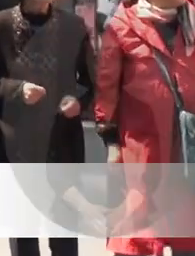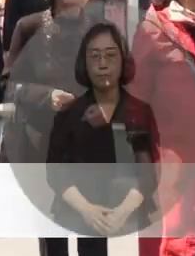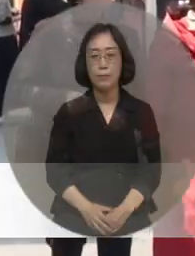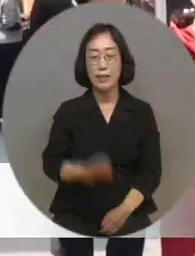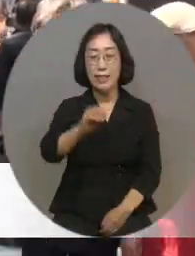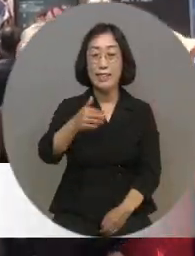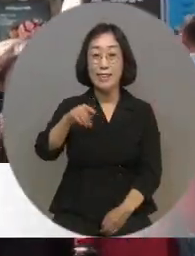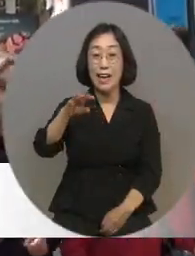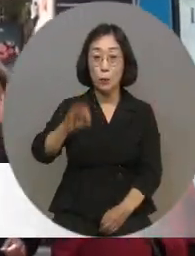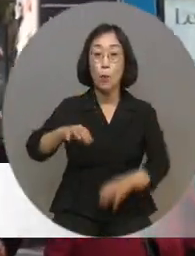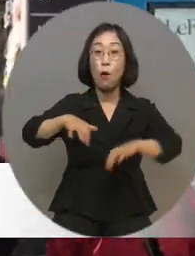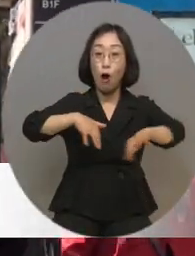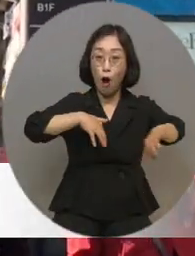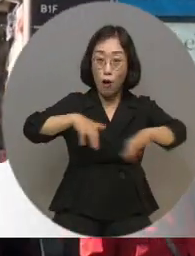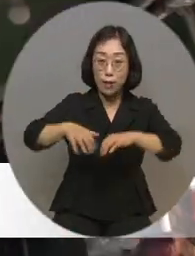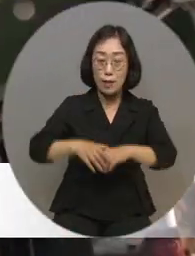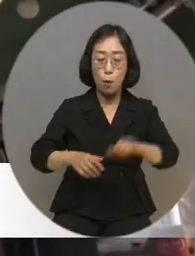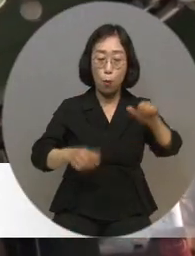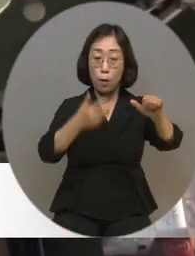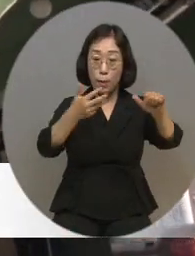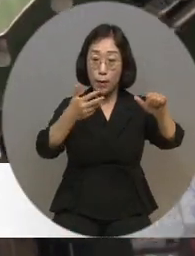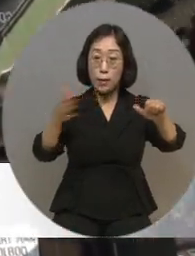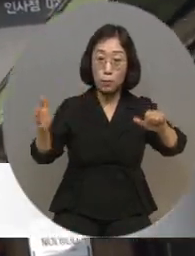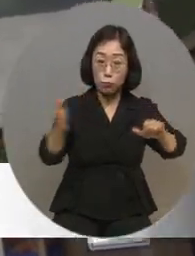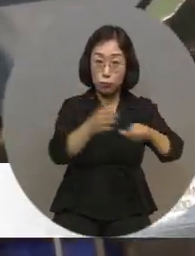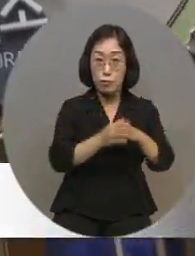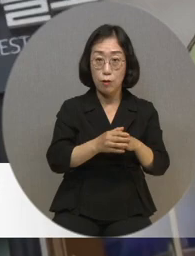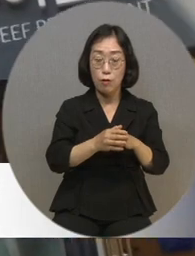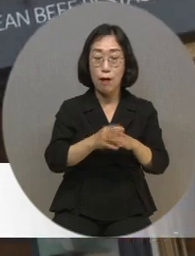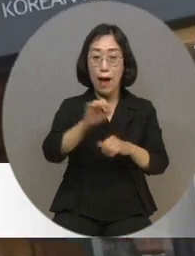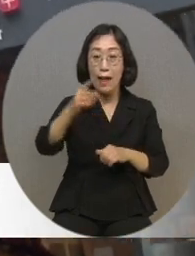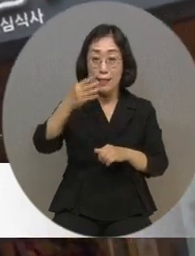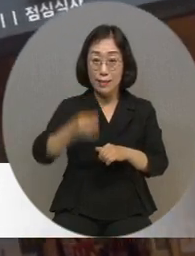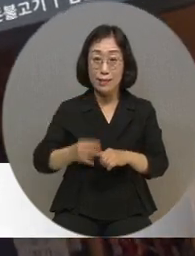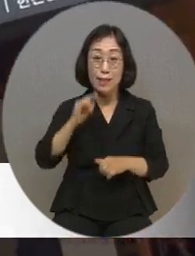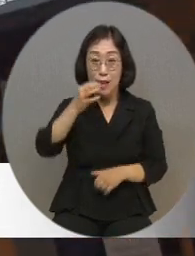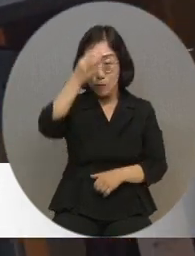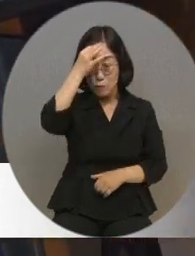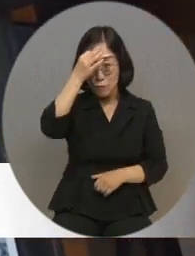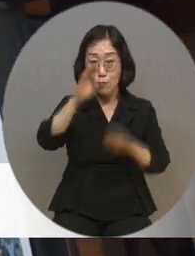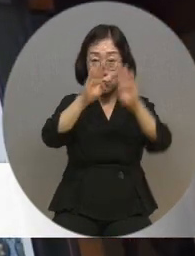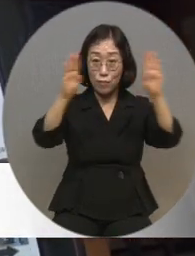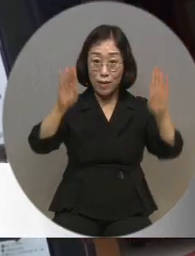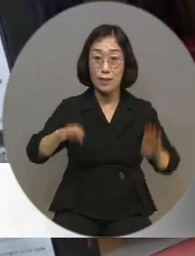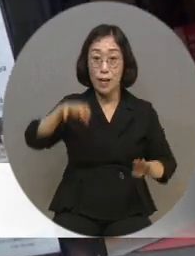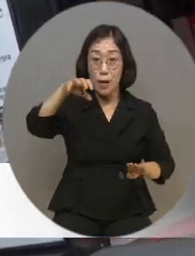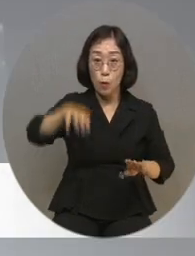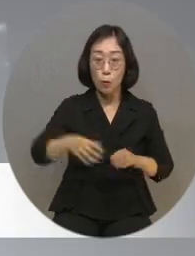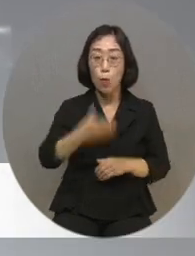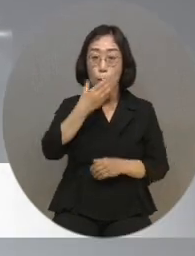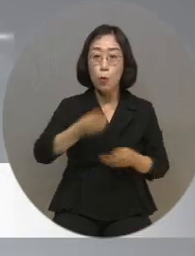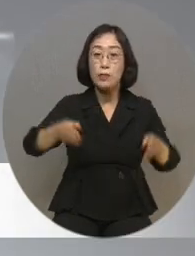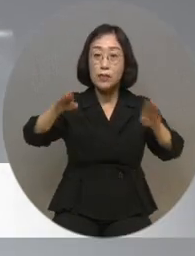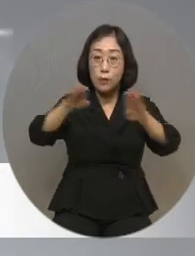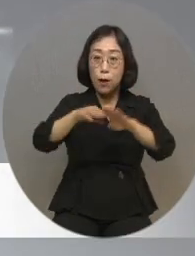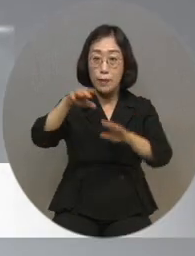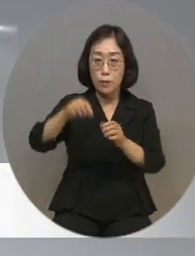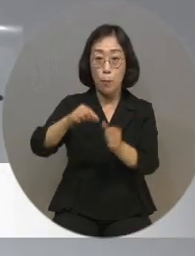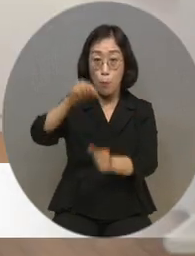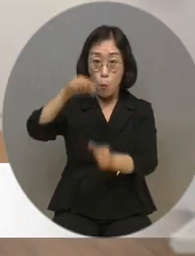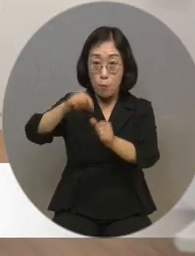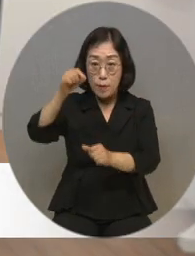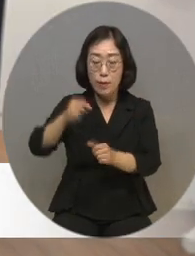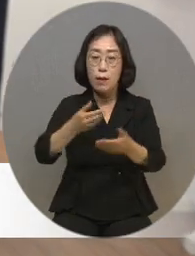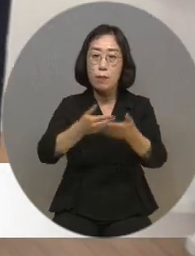인사동 거리입니다. 지난 8일부터 인사 아트플라자에서 양주시 장애인종합복지관 프로그램을 통해 작가로